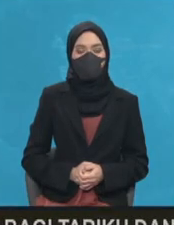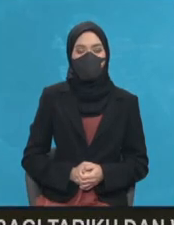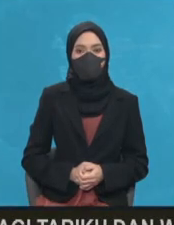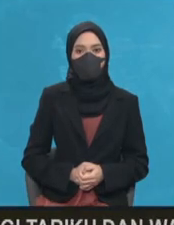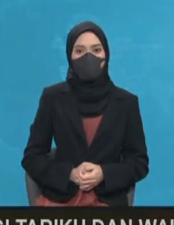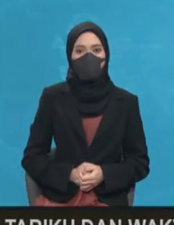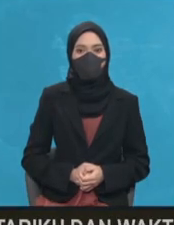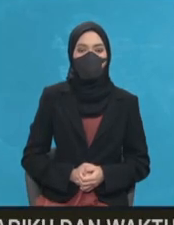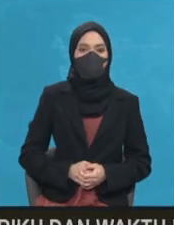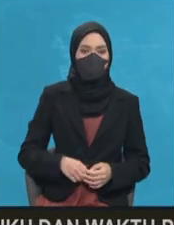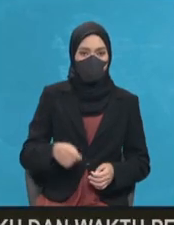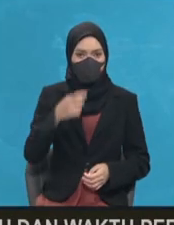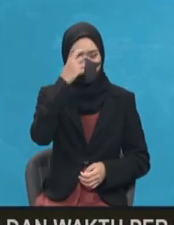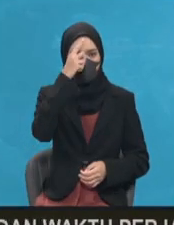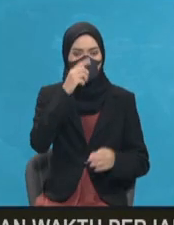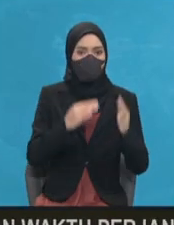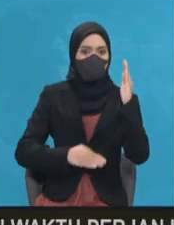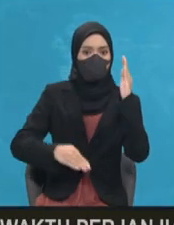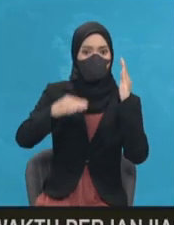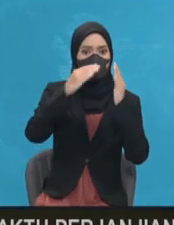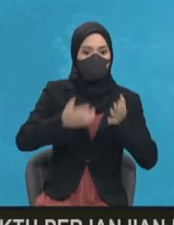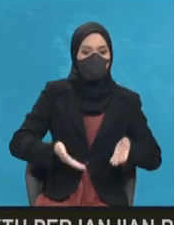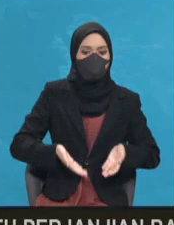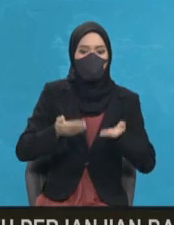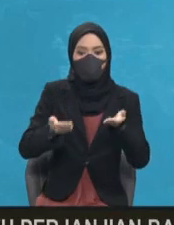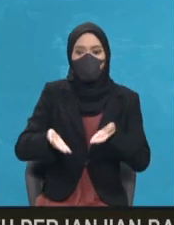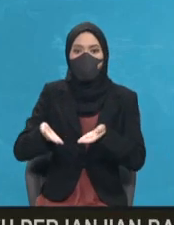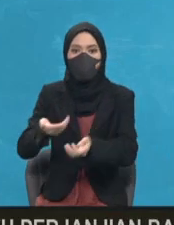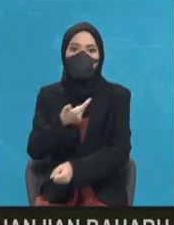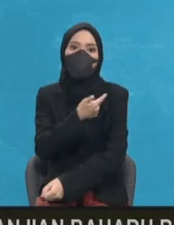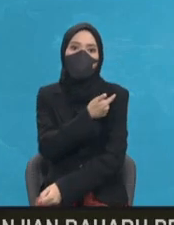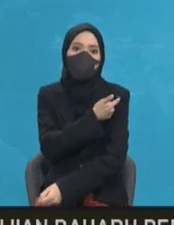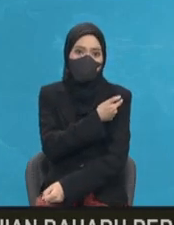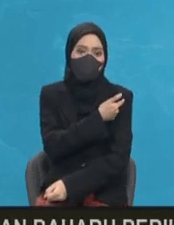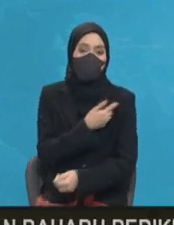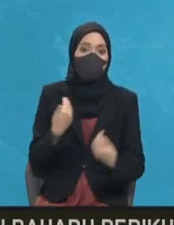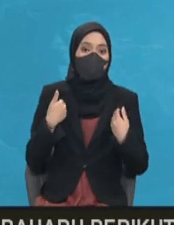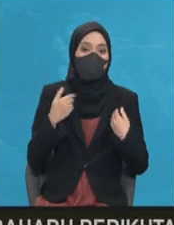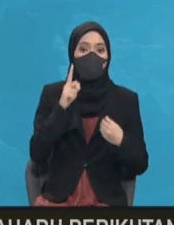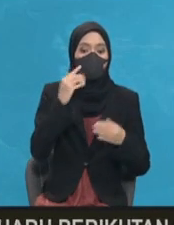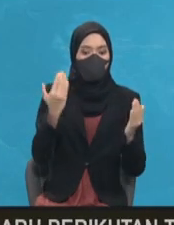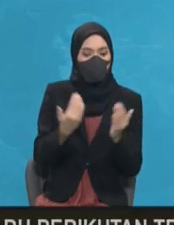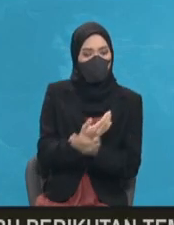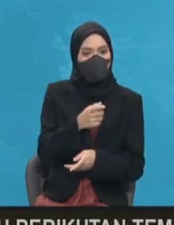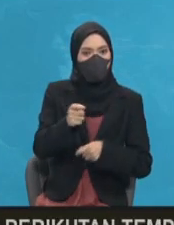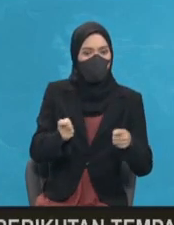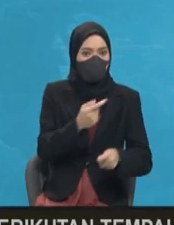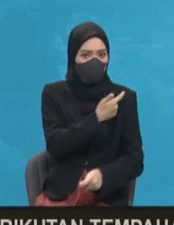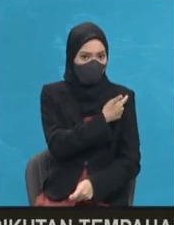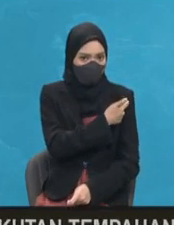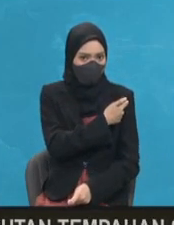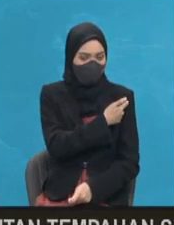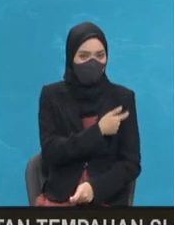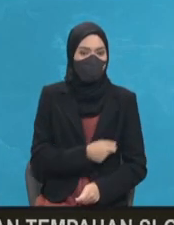sementara itu bagi meningkatkan ke VCD pemberian vaksin ke pulau ramai sebuah lagi pusat bereaksi nasi telah dibuka pusat